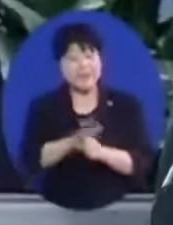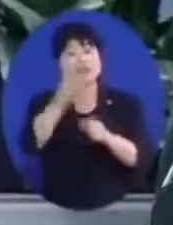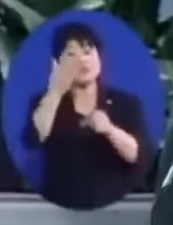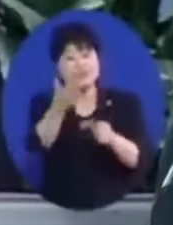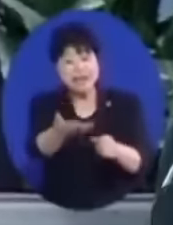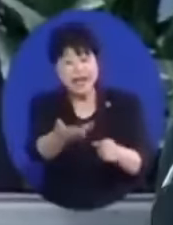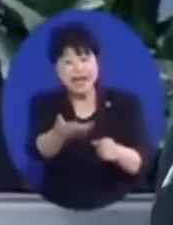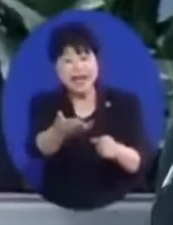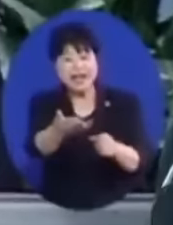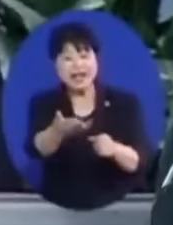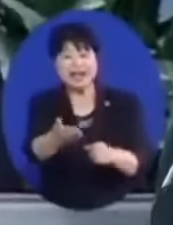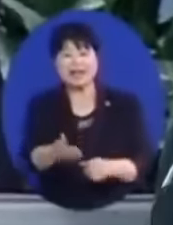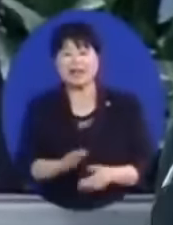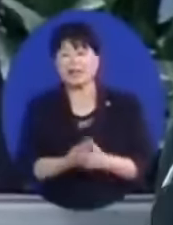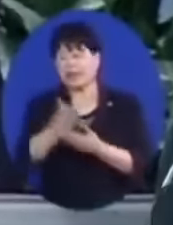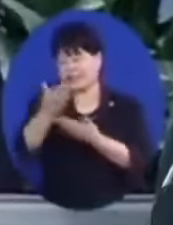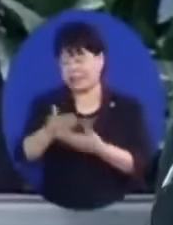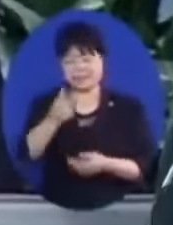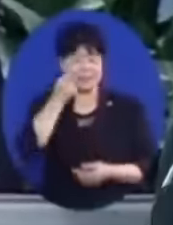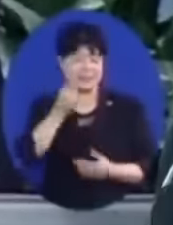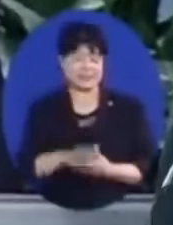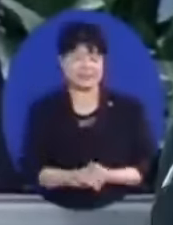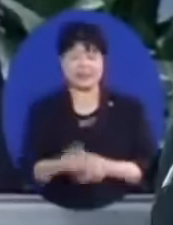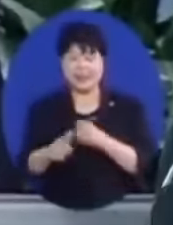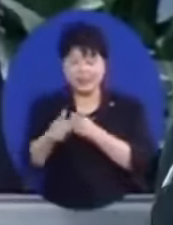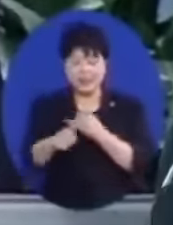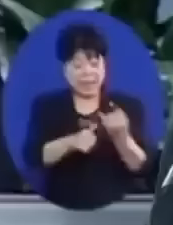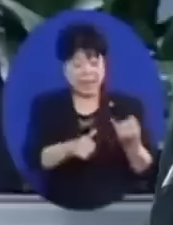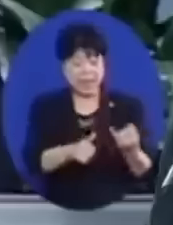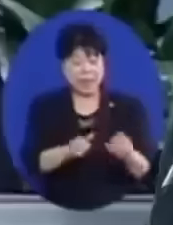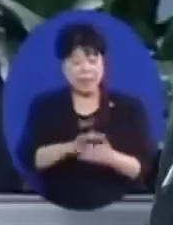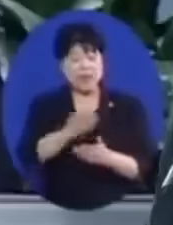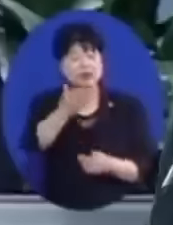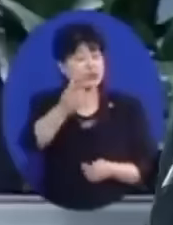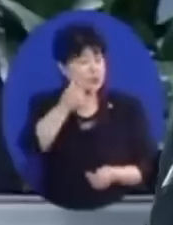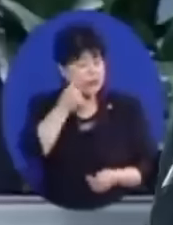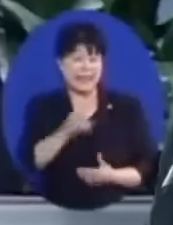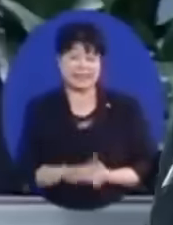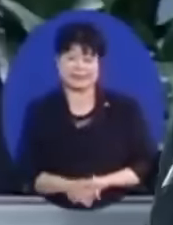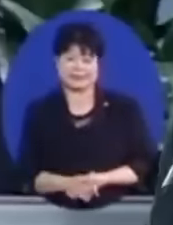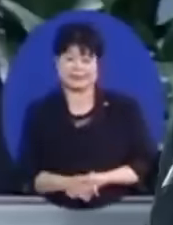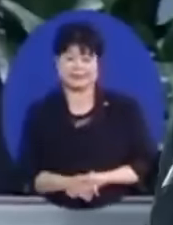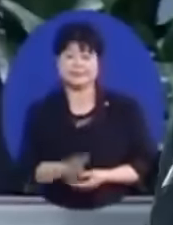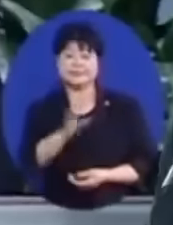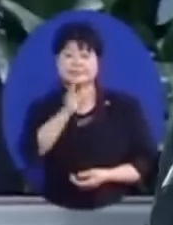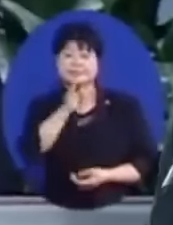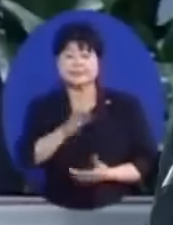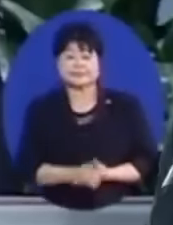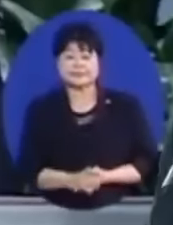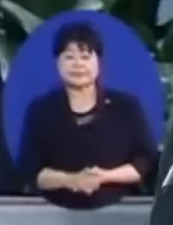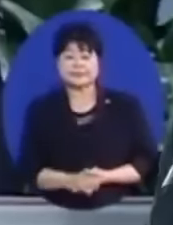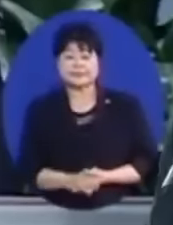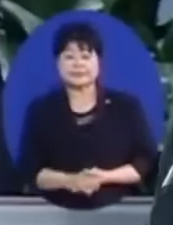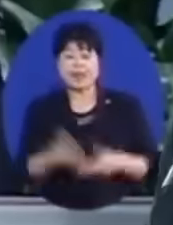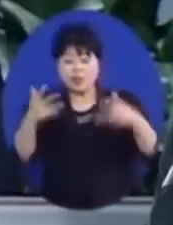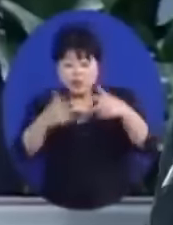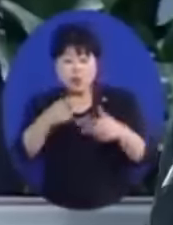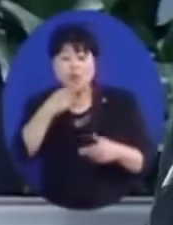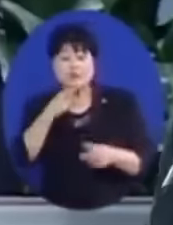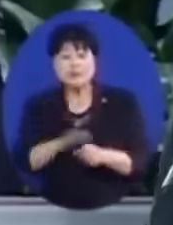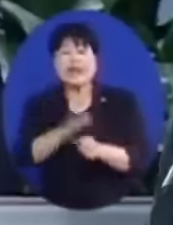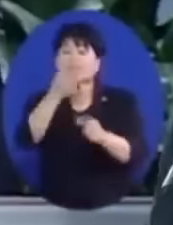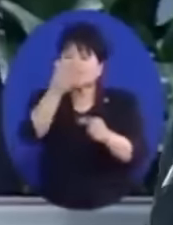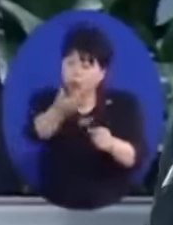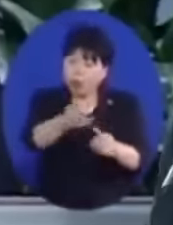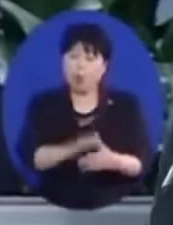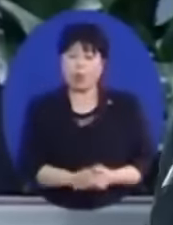사랑하겠다고 하면 절대로 변화 문식입니다. 남편이 아내 변화 문식이고 아내가 남편 변화 문식인 것입니다. 무조건 하고 사랑해줘야